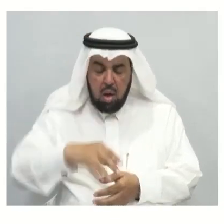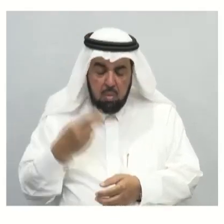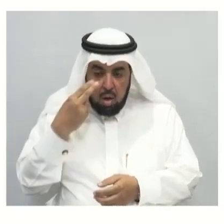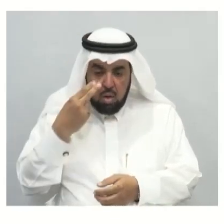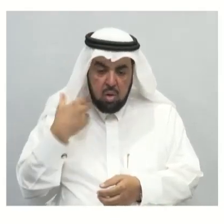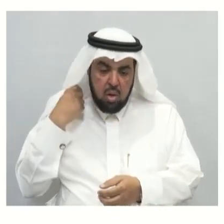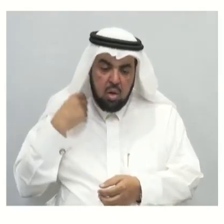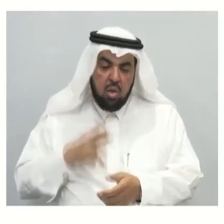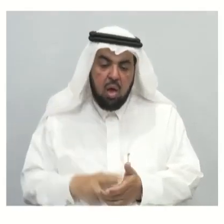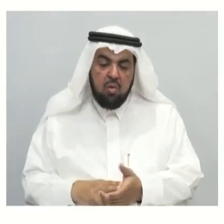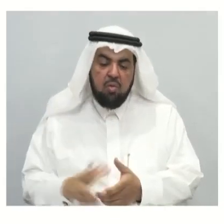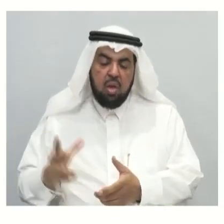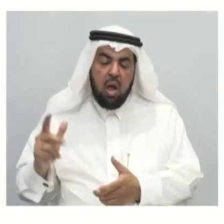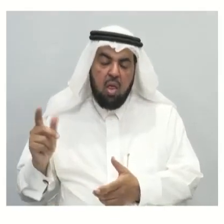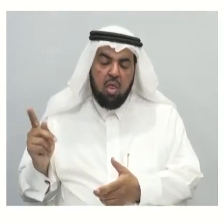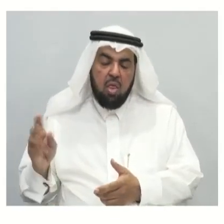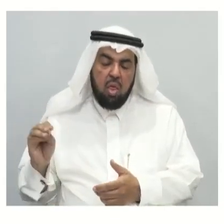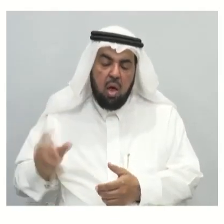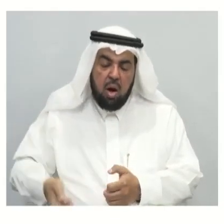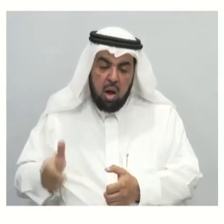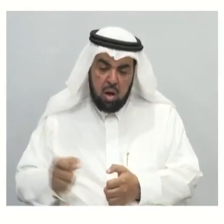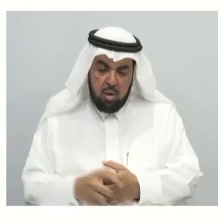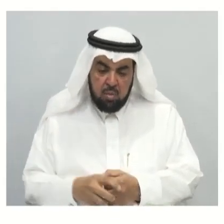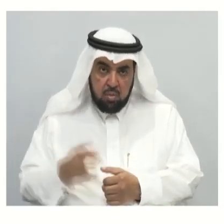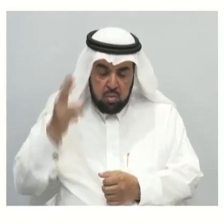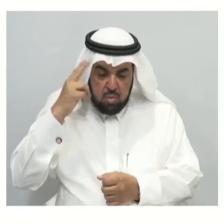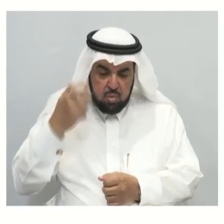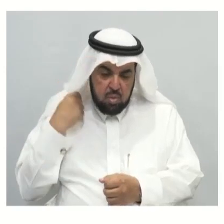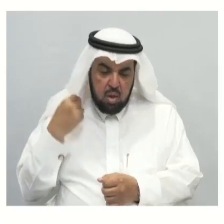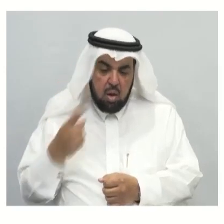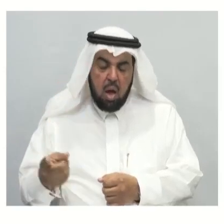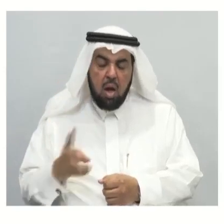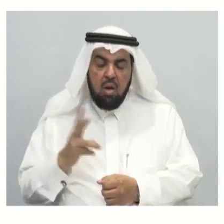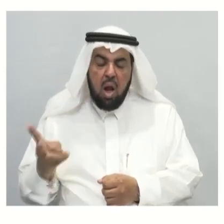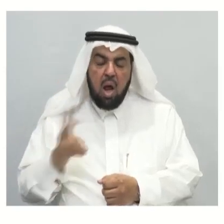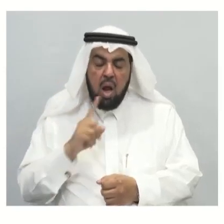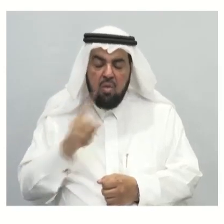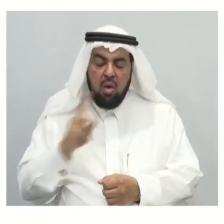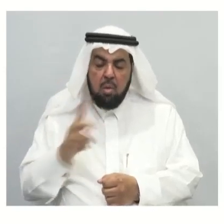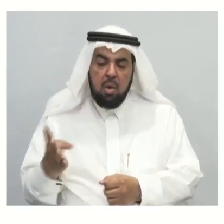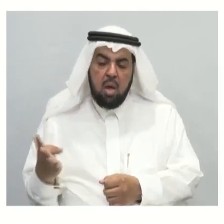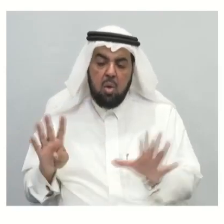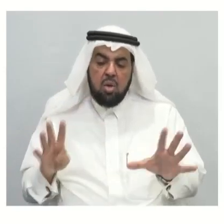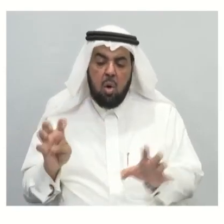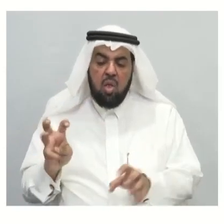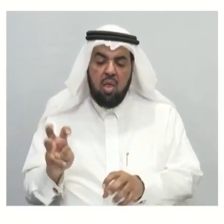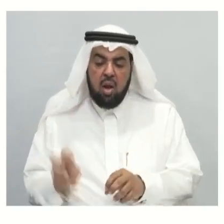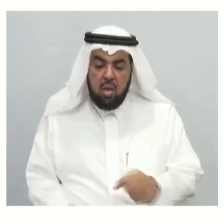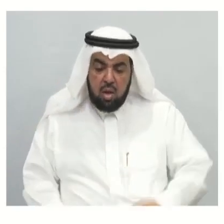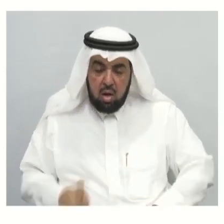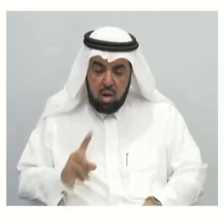بالمملكه العربيه السعوديه في عام 13 1439 هجريا 2 18